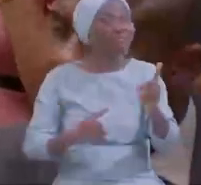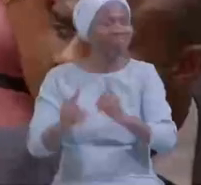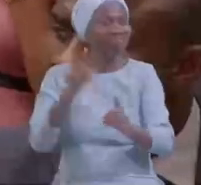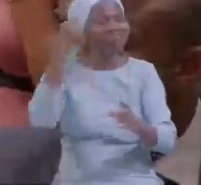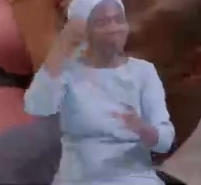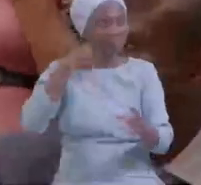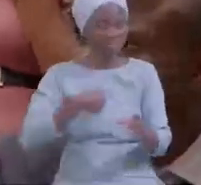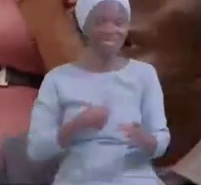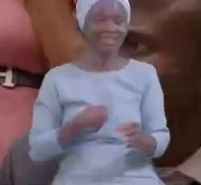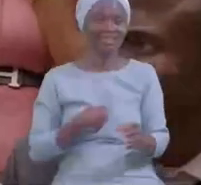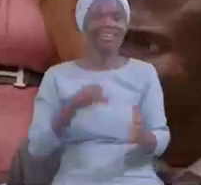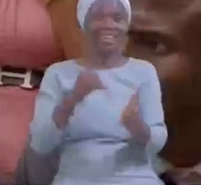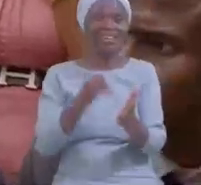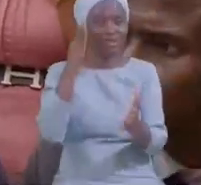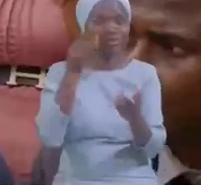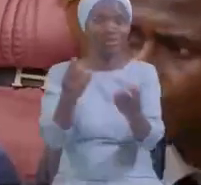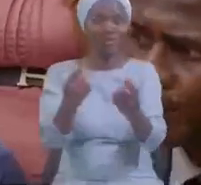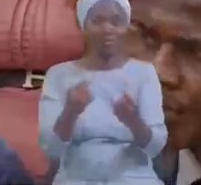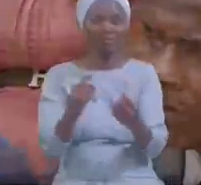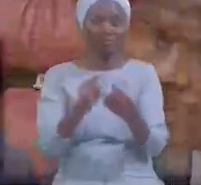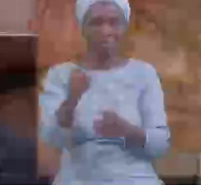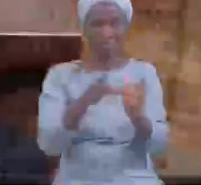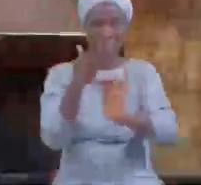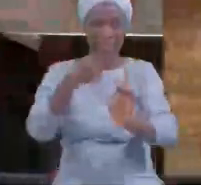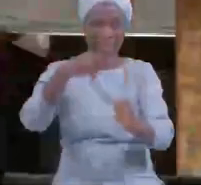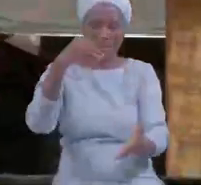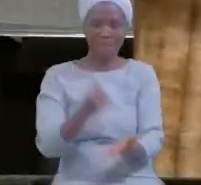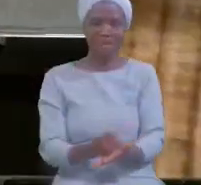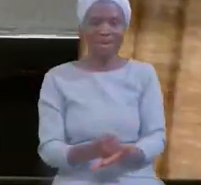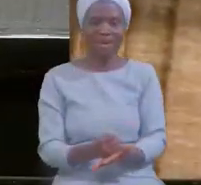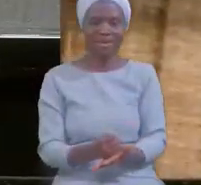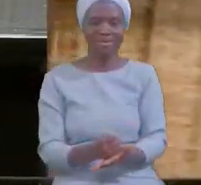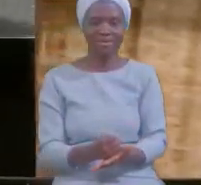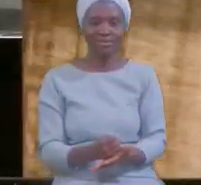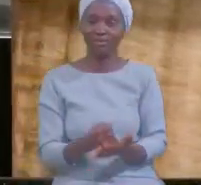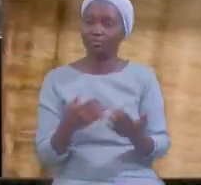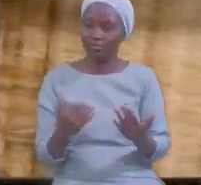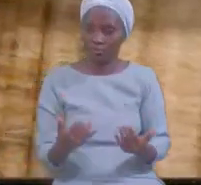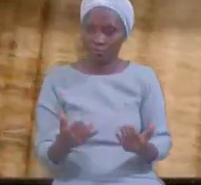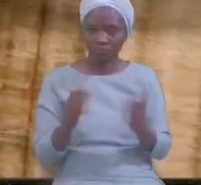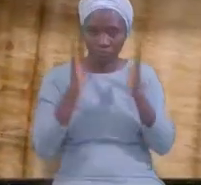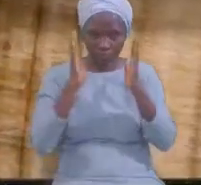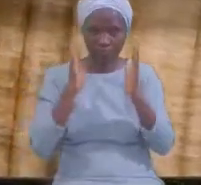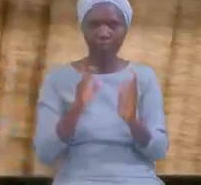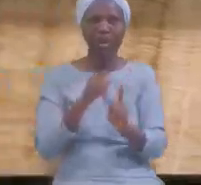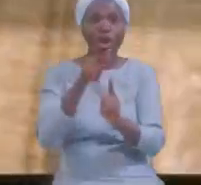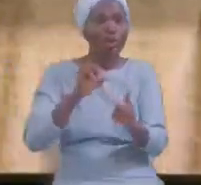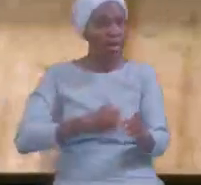cela va venir au nom de Jésus-Christ. Maintenant, quand il vous dit de vous tenir